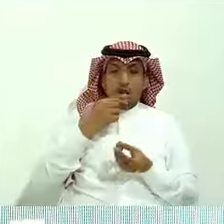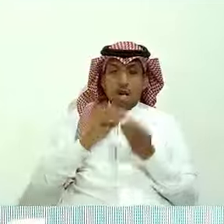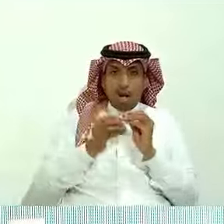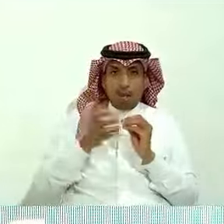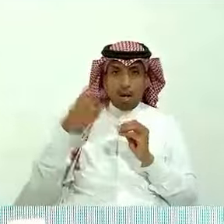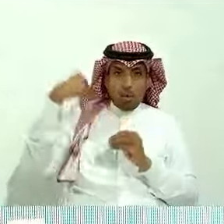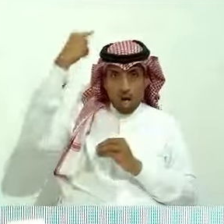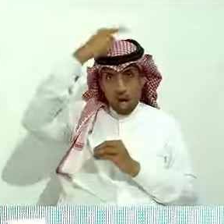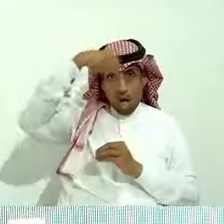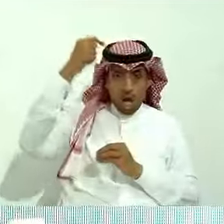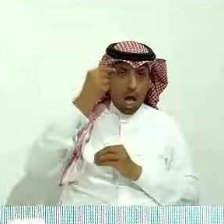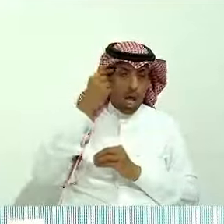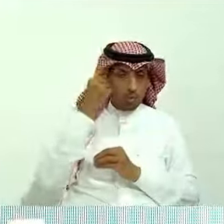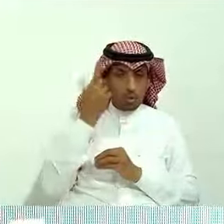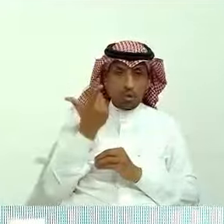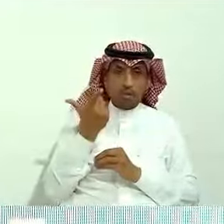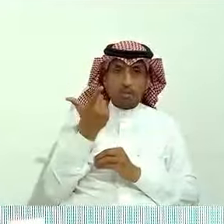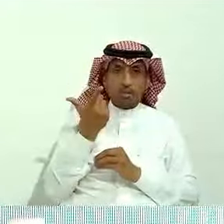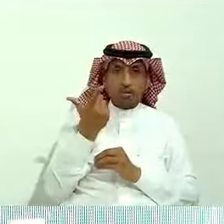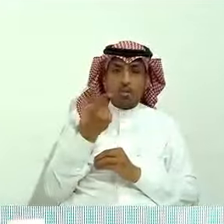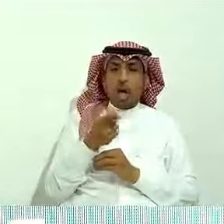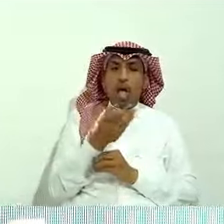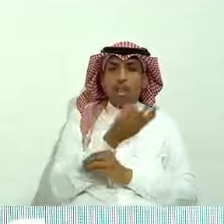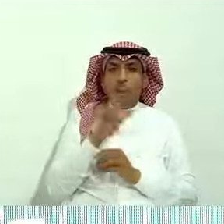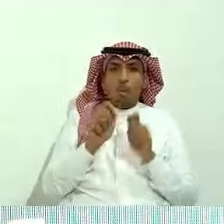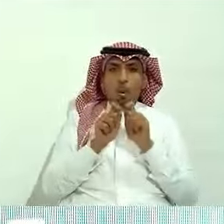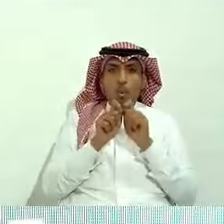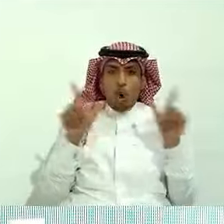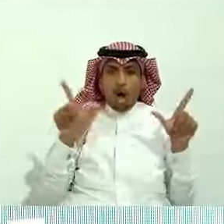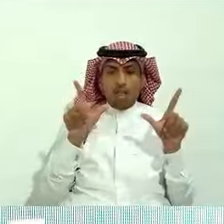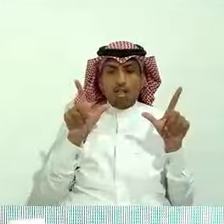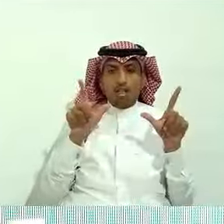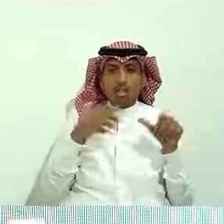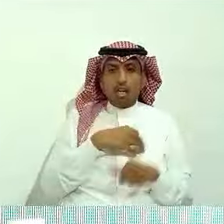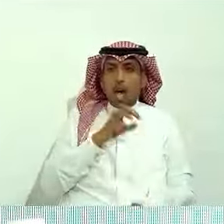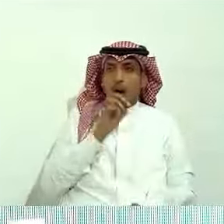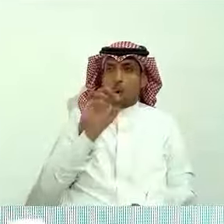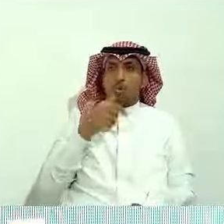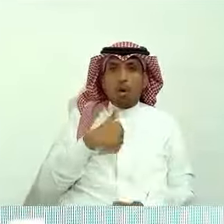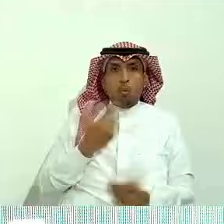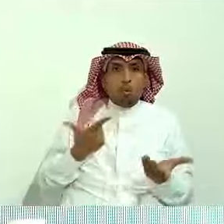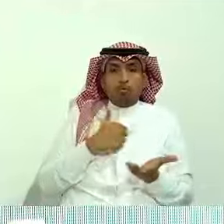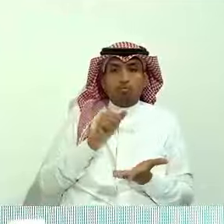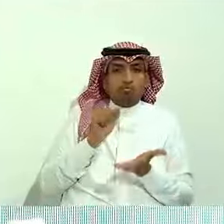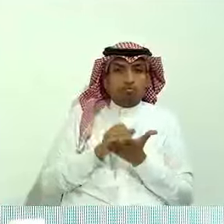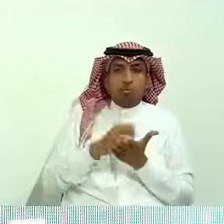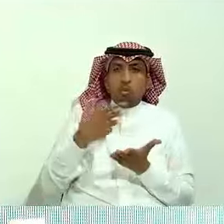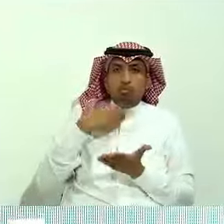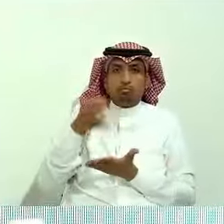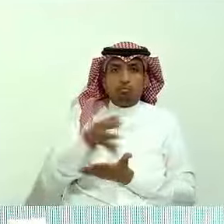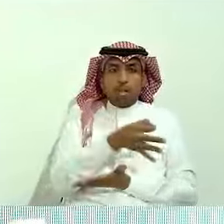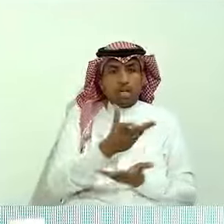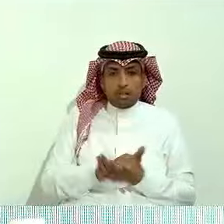العقال، وهذا واضح يوضح هويته ويوضح إلى أي بلد ينتمي.